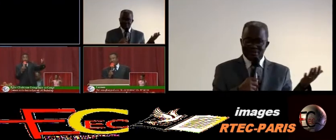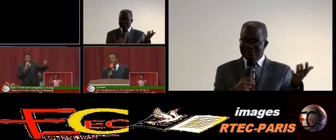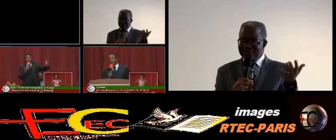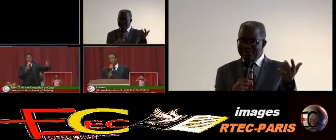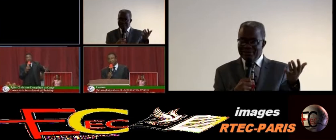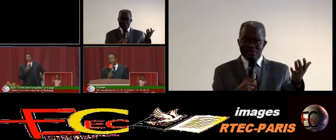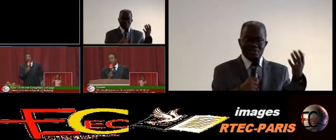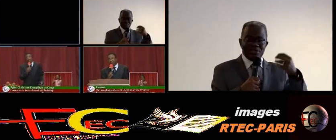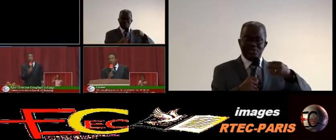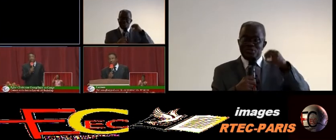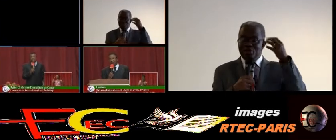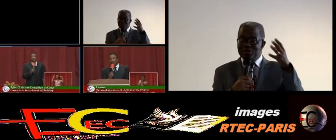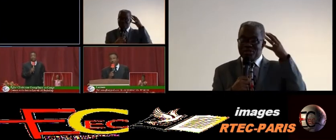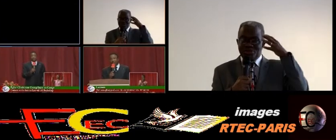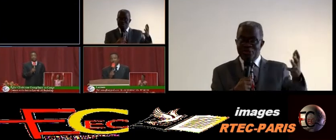aujourd'hui.